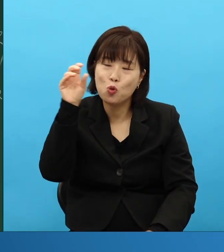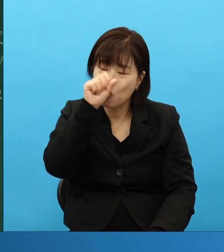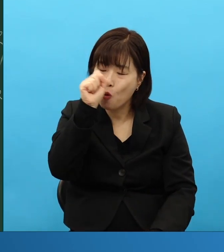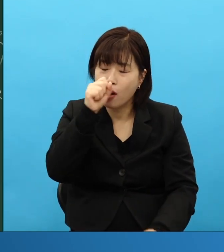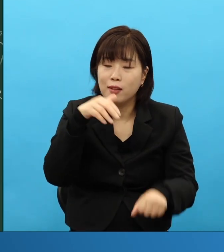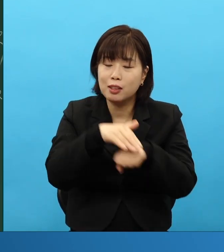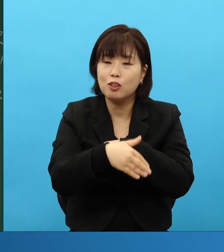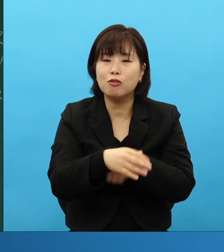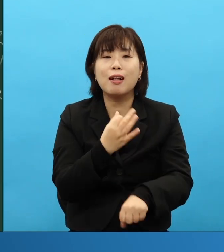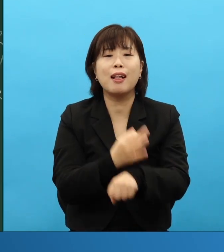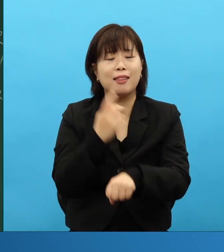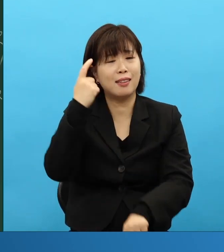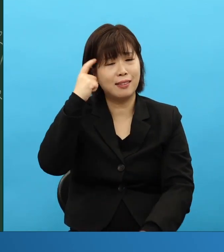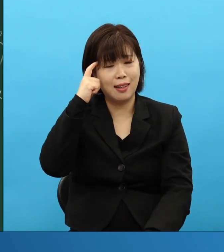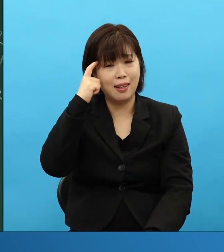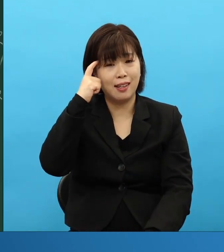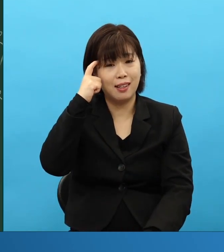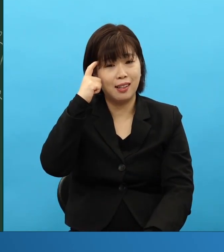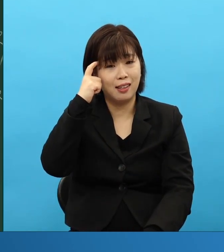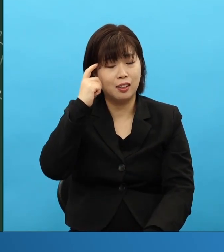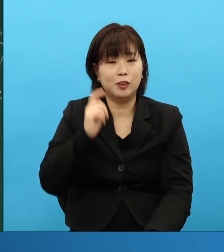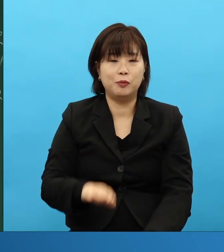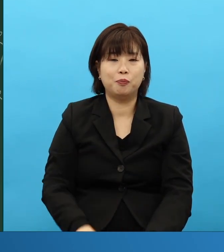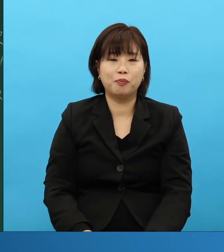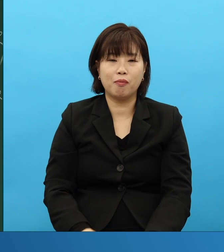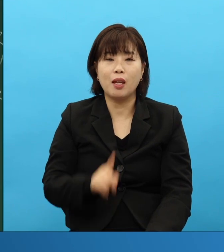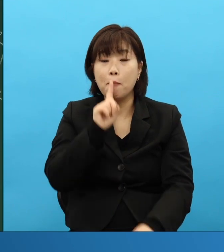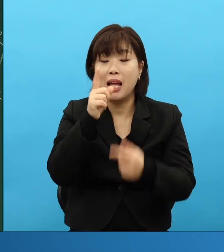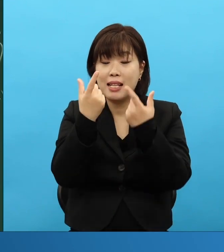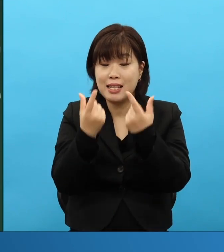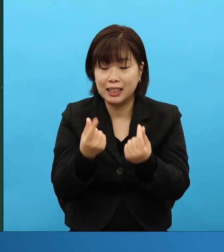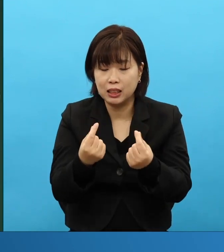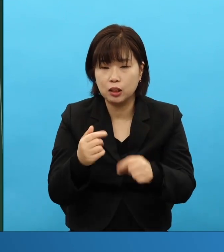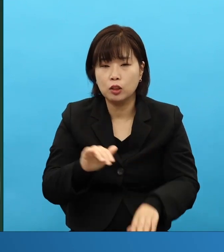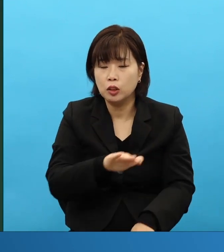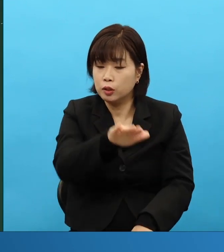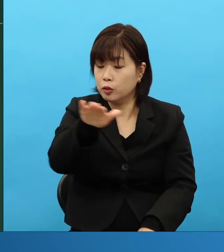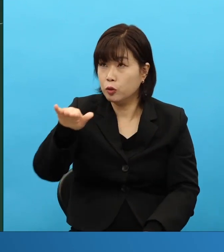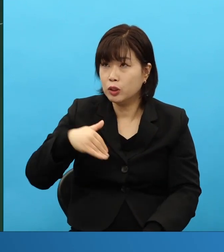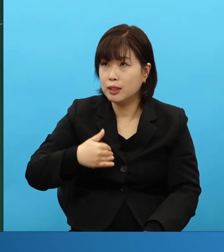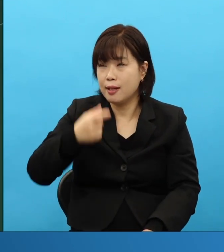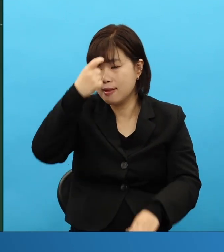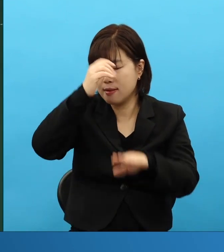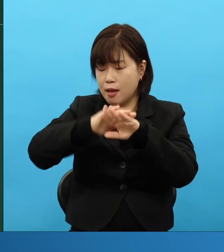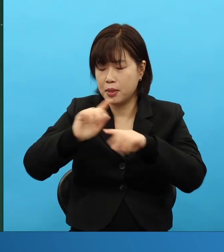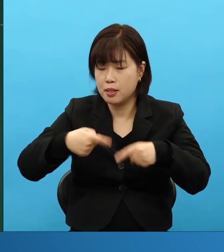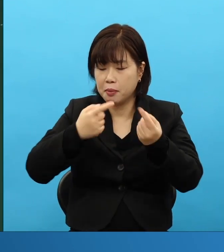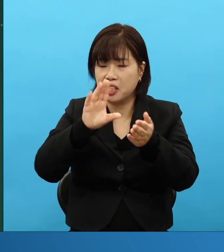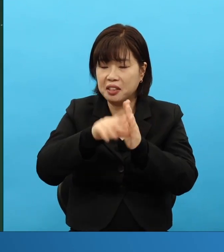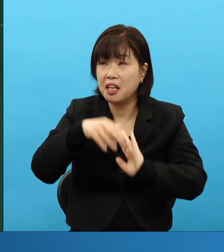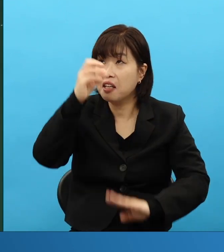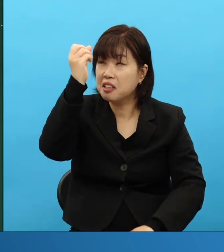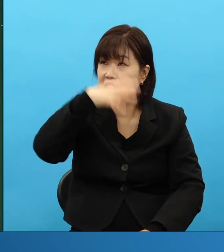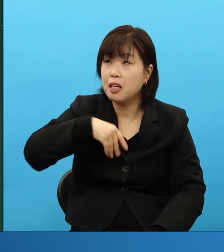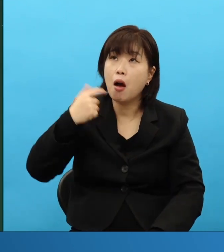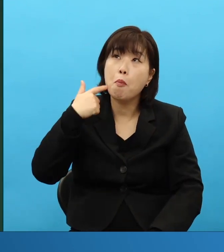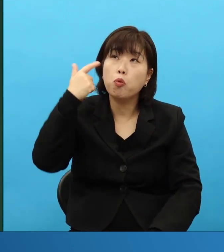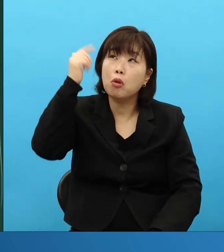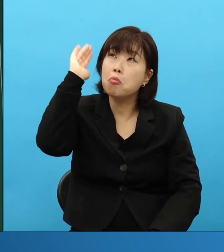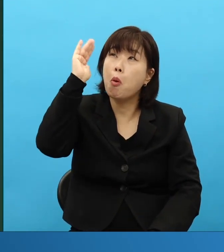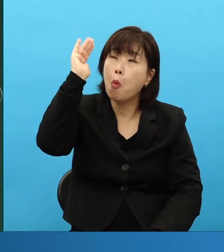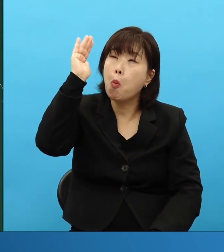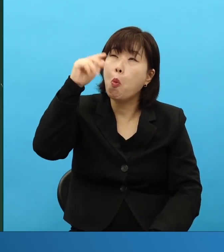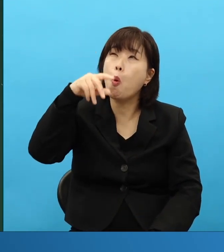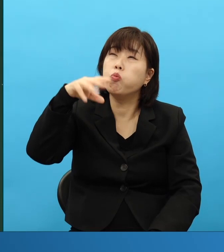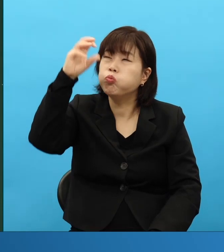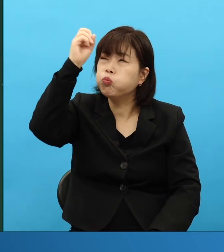you become that way, as you listen to the pastor's sermon, what is God expressing through this pastor? 그걸 볼 줄 알아야 돼요. Be able to 그러면 see that. 주일날은 신기한 날입니다. Then we see